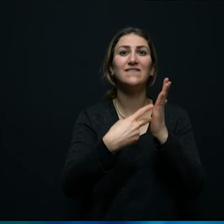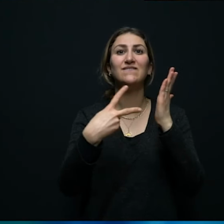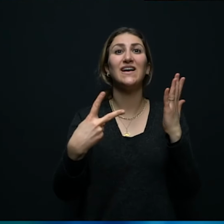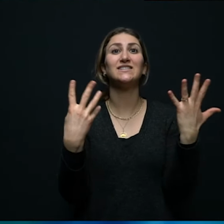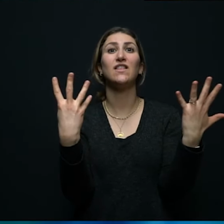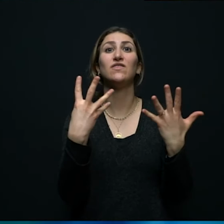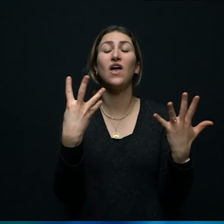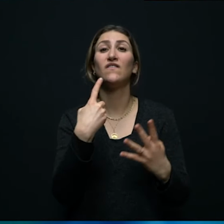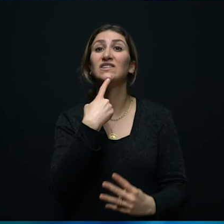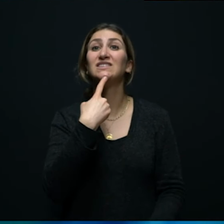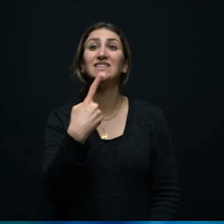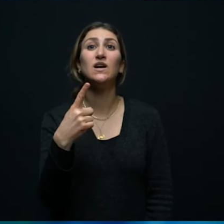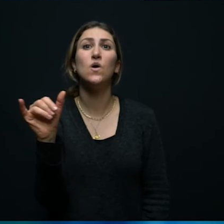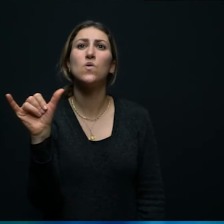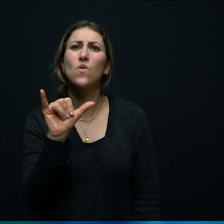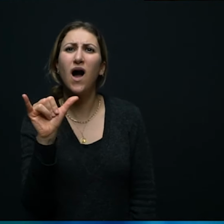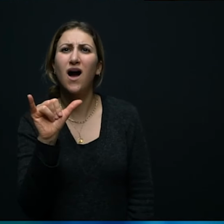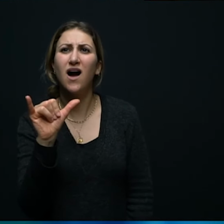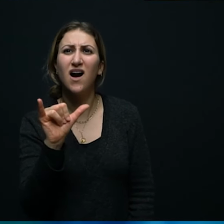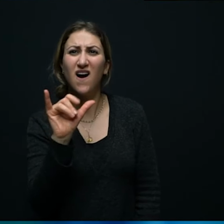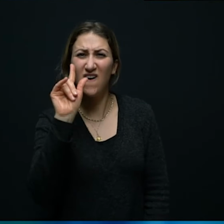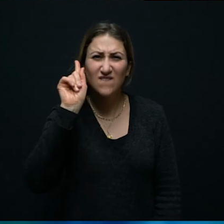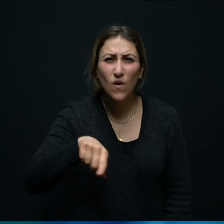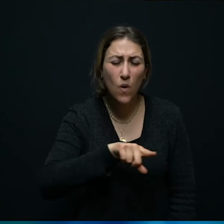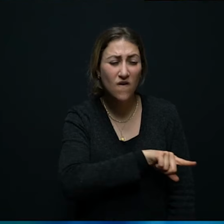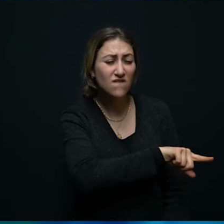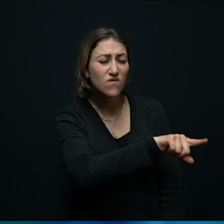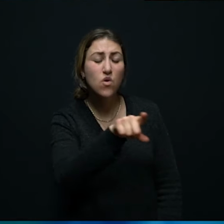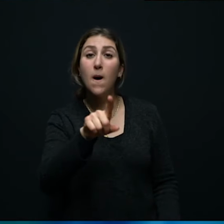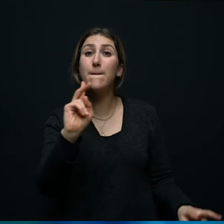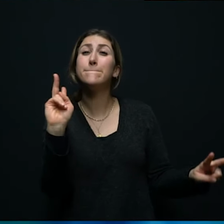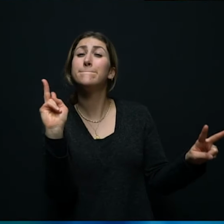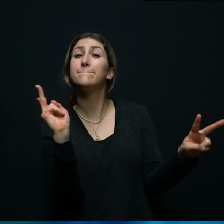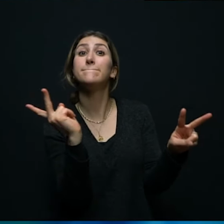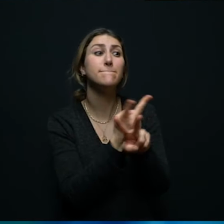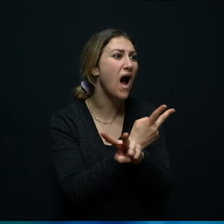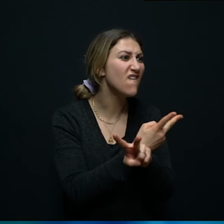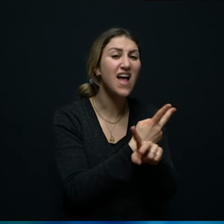combien de chrétiens aujourd'hui ou encore le mal en horreur